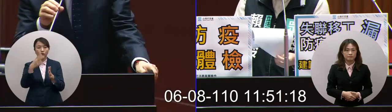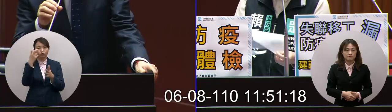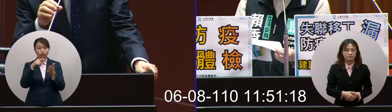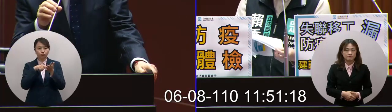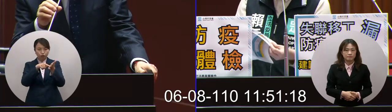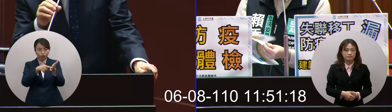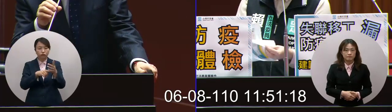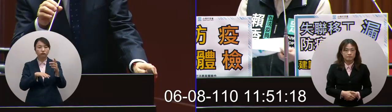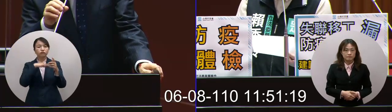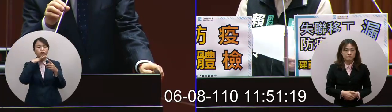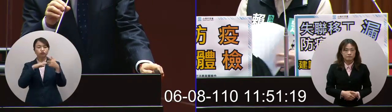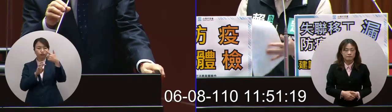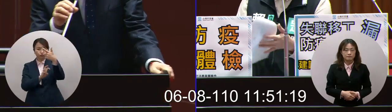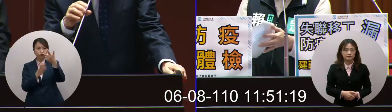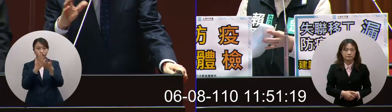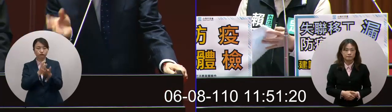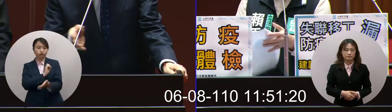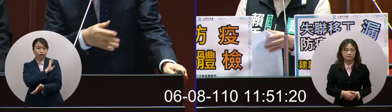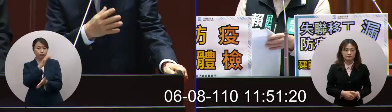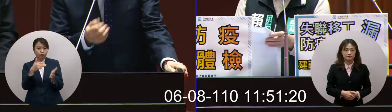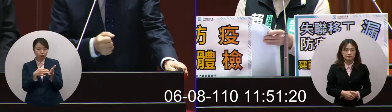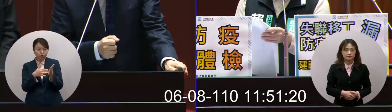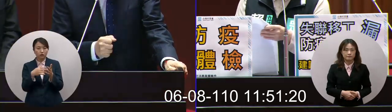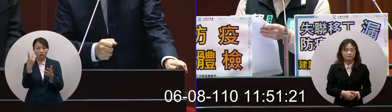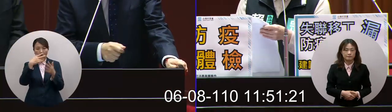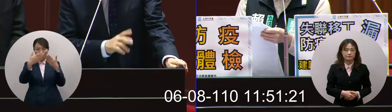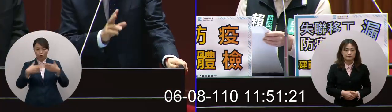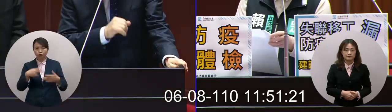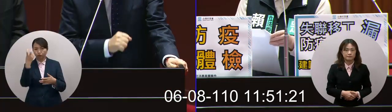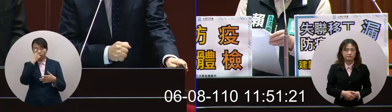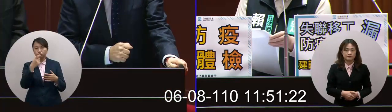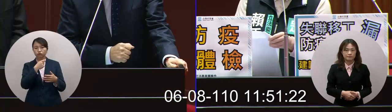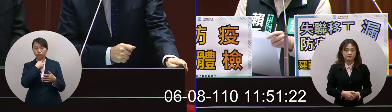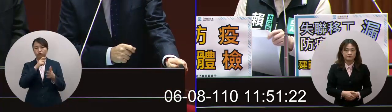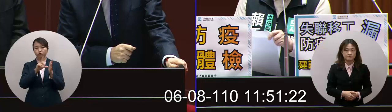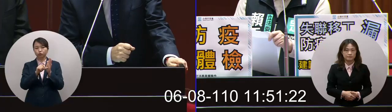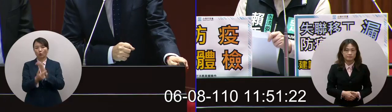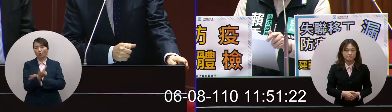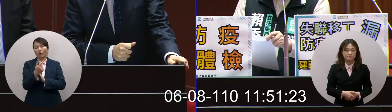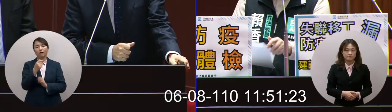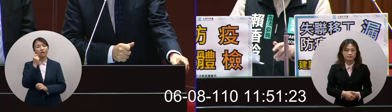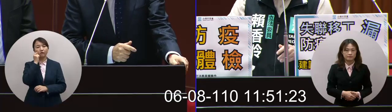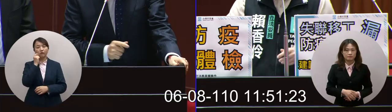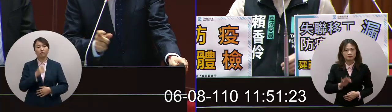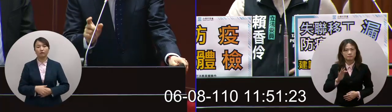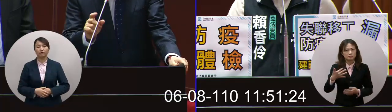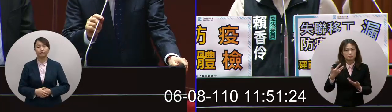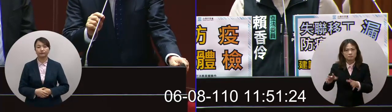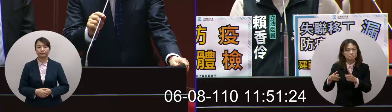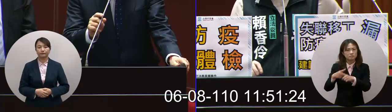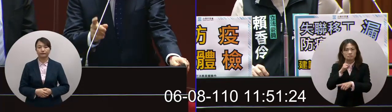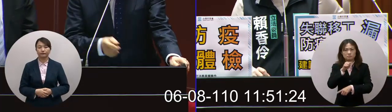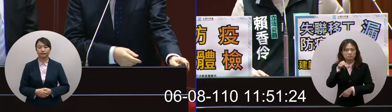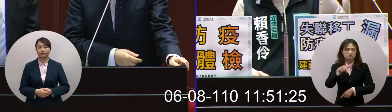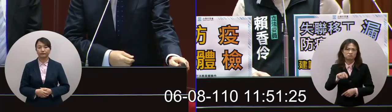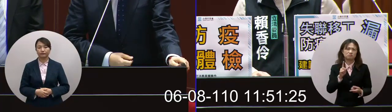到六月底才能结束。我们申报又还要审核，所以期间不是那么快了。 但是很多人说这个理